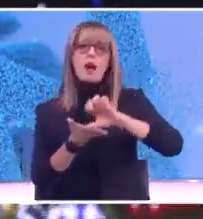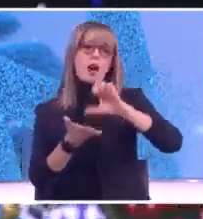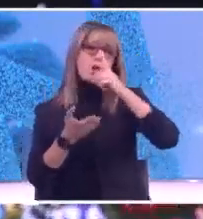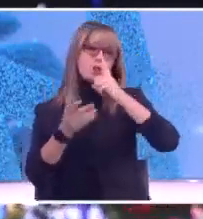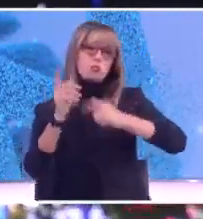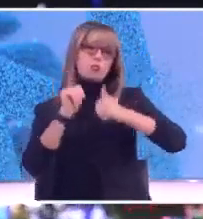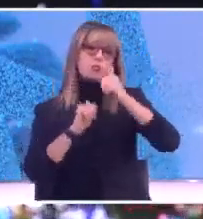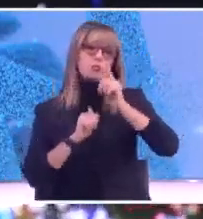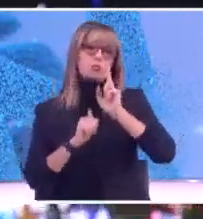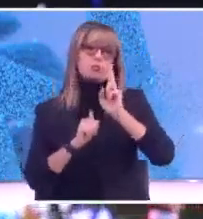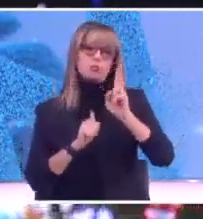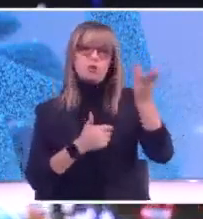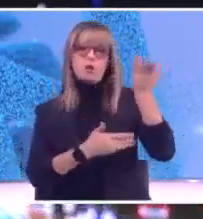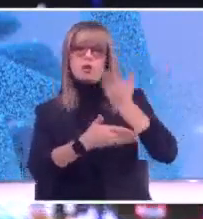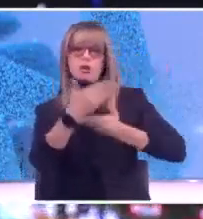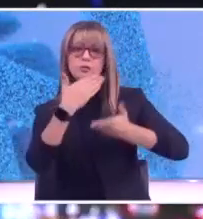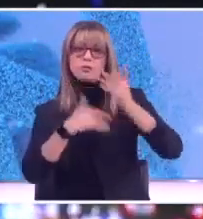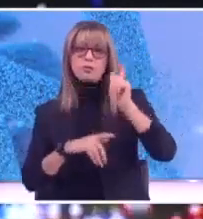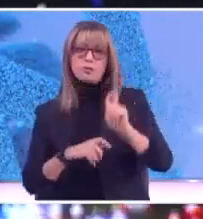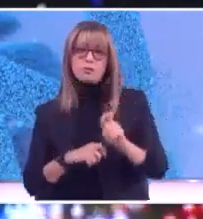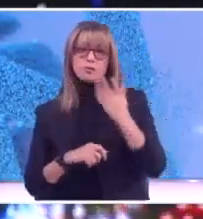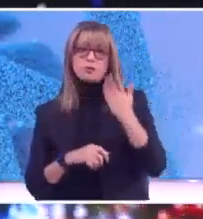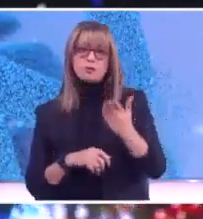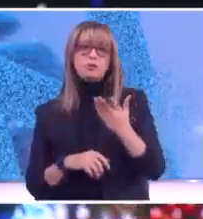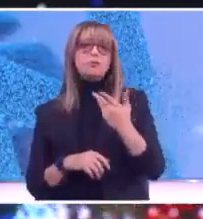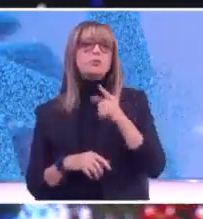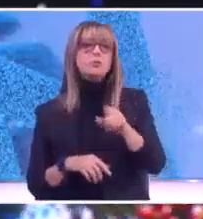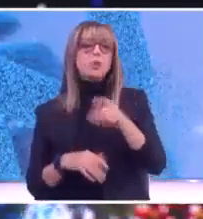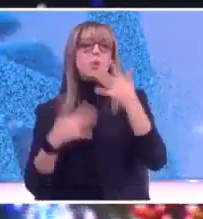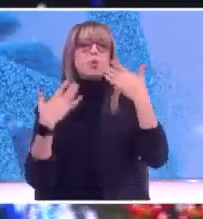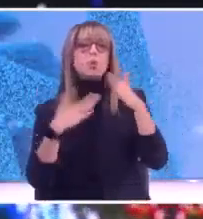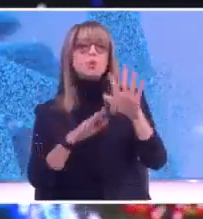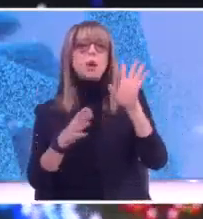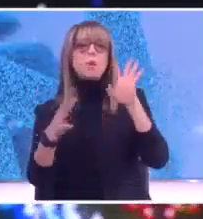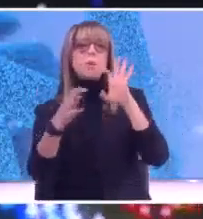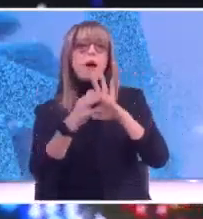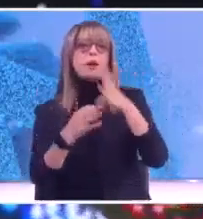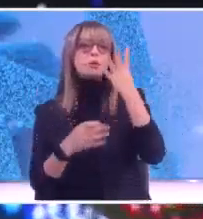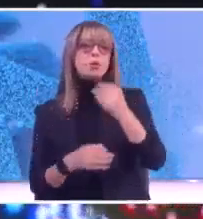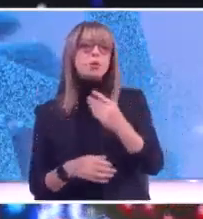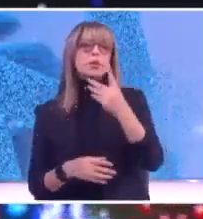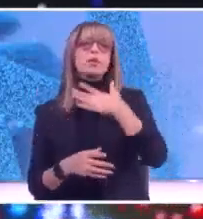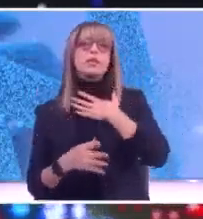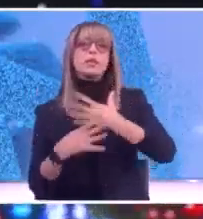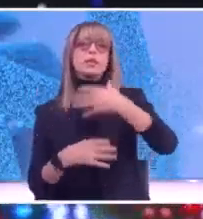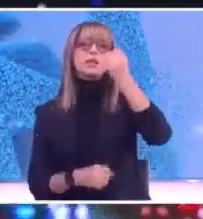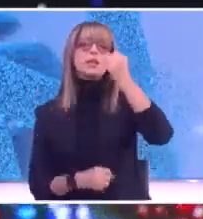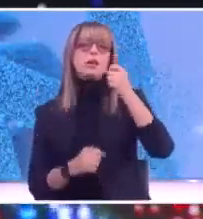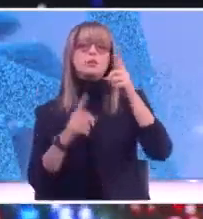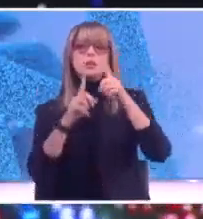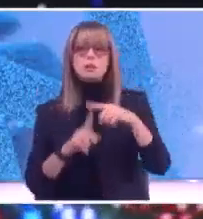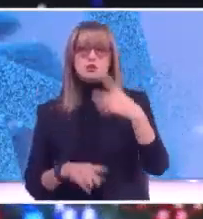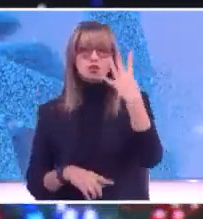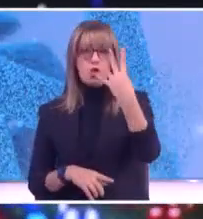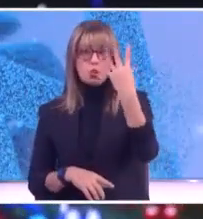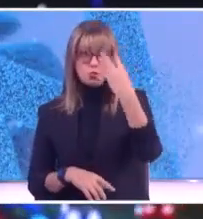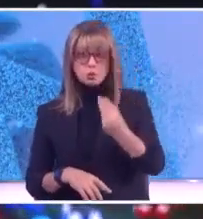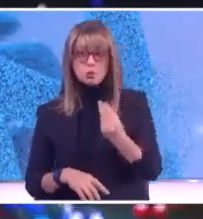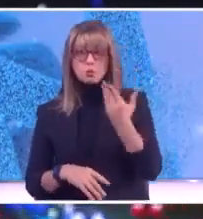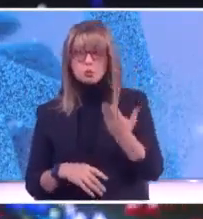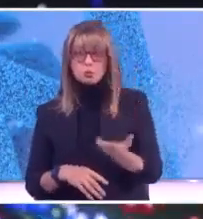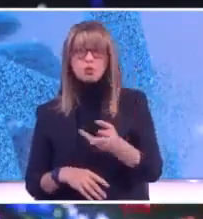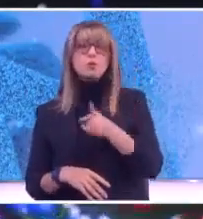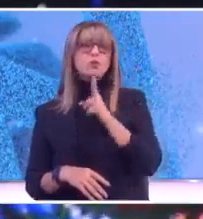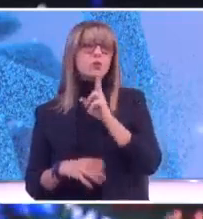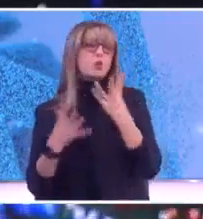Asgar Çabuk karşımızda olacak ve hemen soralım, bu gösterilerle bağlantılı olarak idam edilenlerin sayısı 4'e yükseldi Ali Asgar